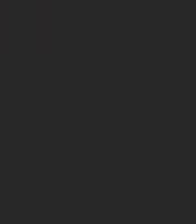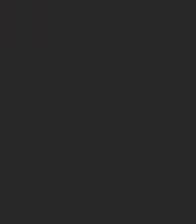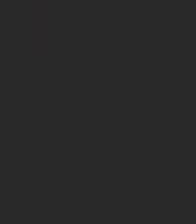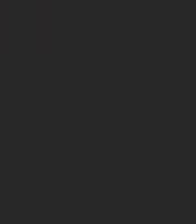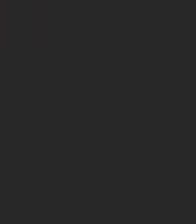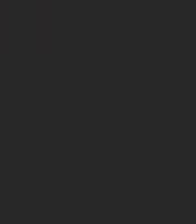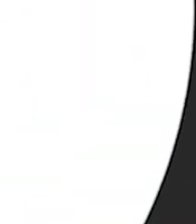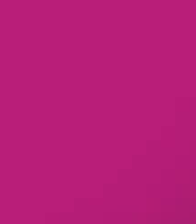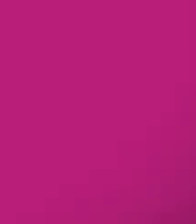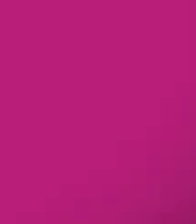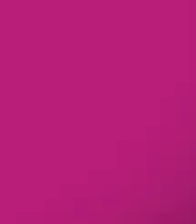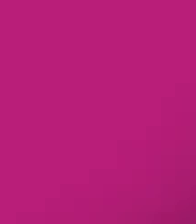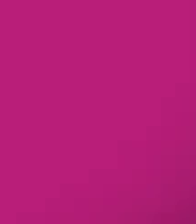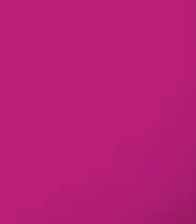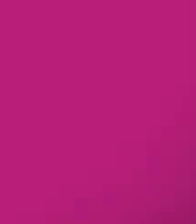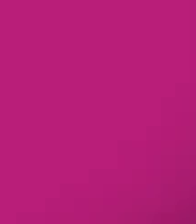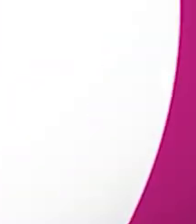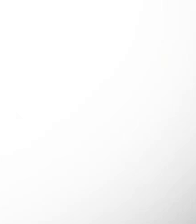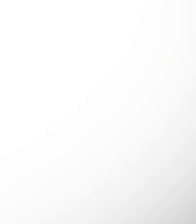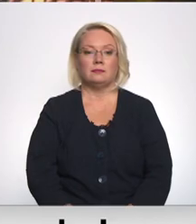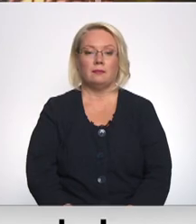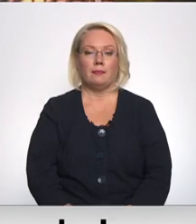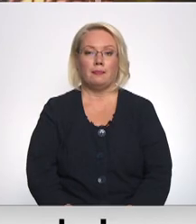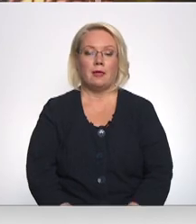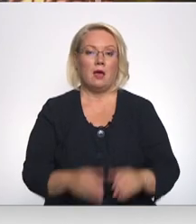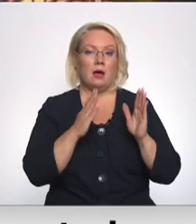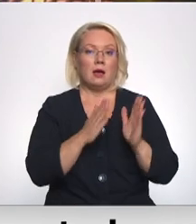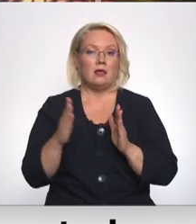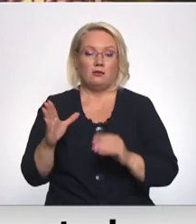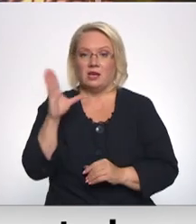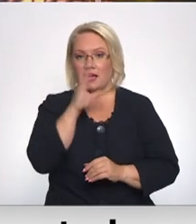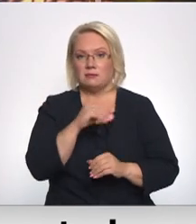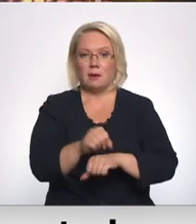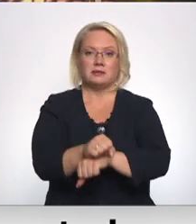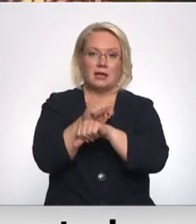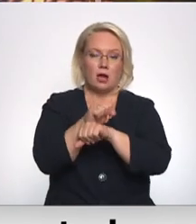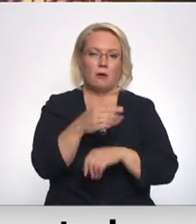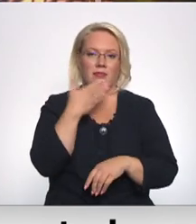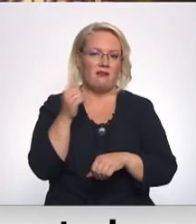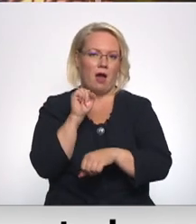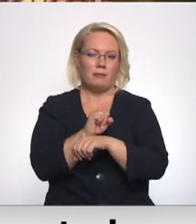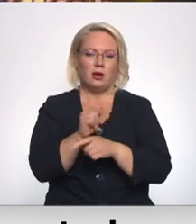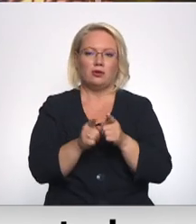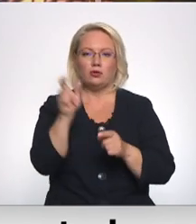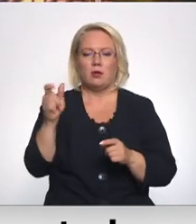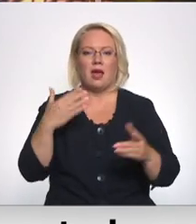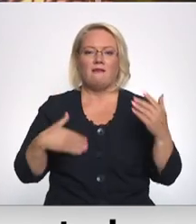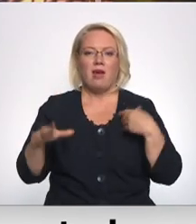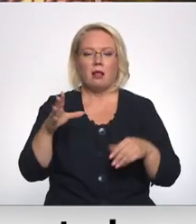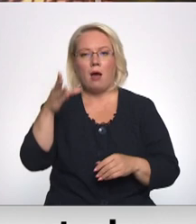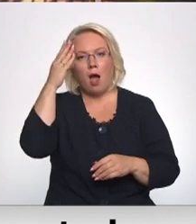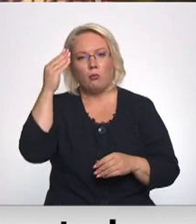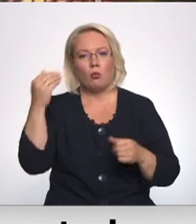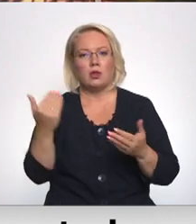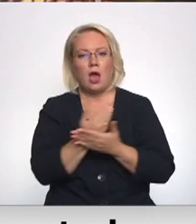Re! Viss ēters ir te! Gatavošanās iespējamam streikam nav apturējusi pedagogu vēlmi apgūt jaunus